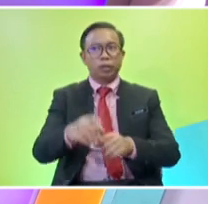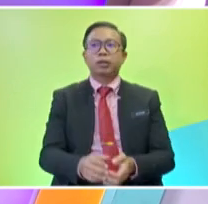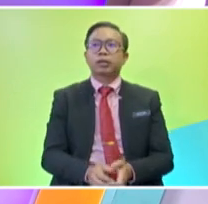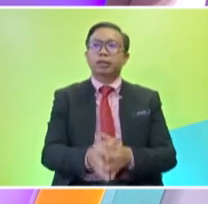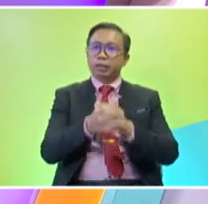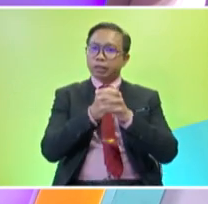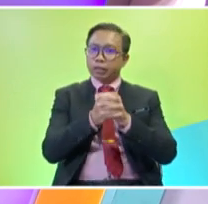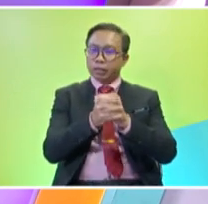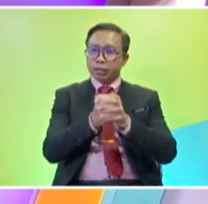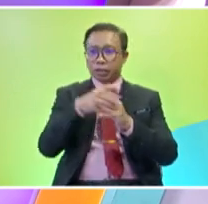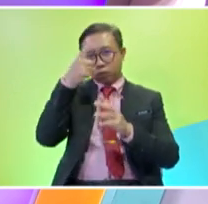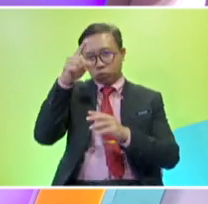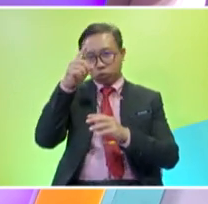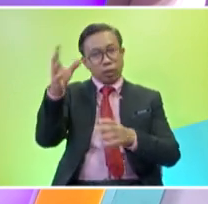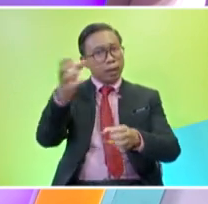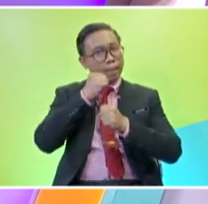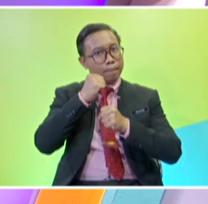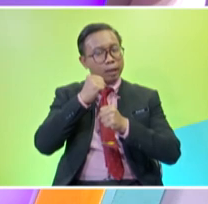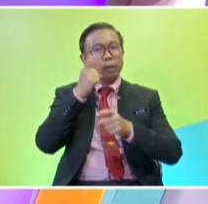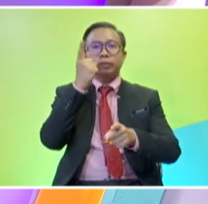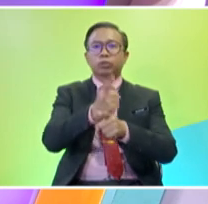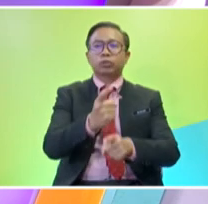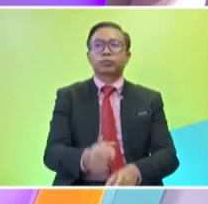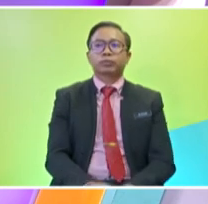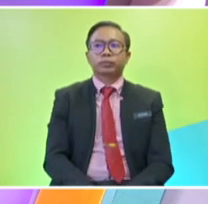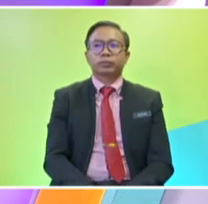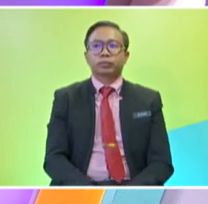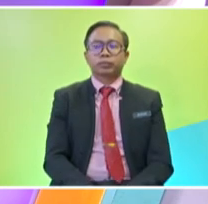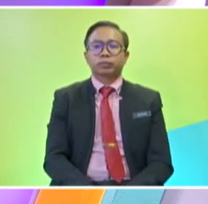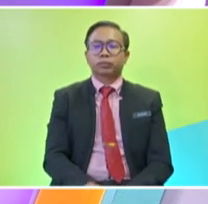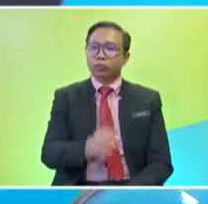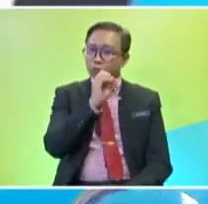untuk keputusannya tepat Oke